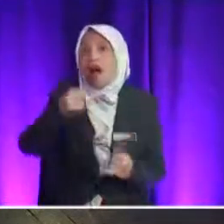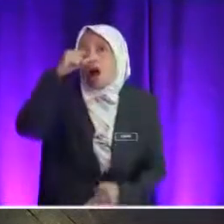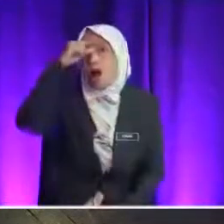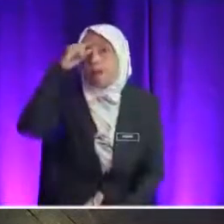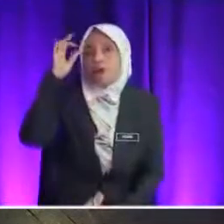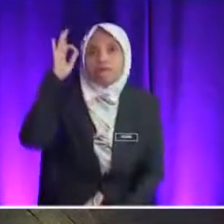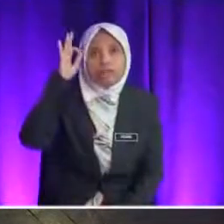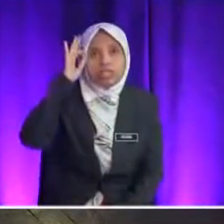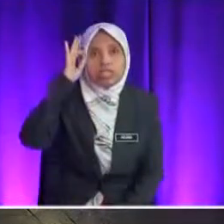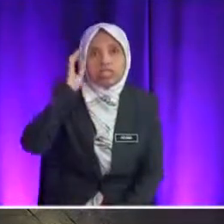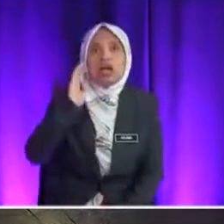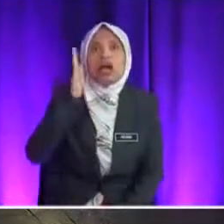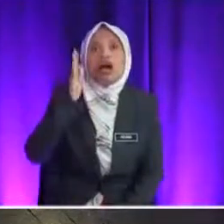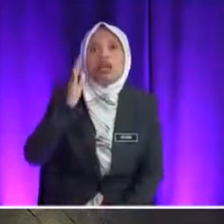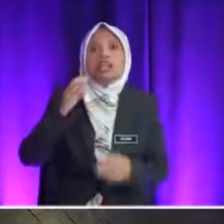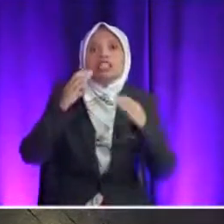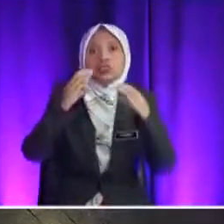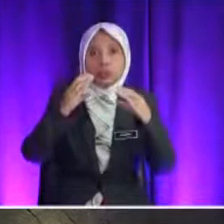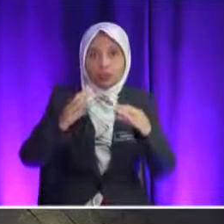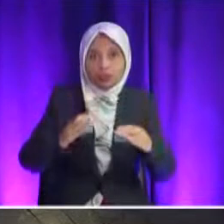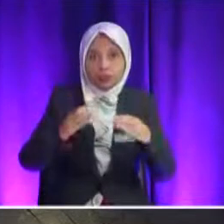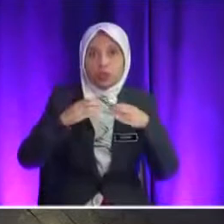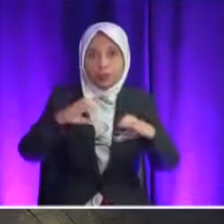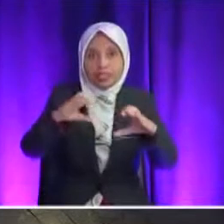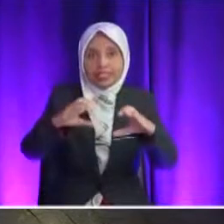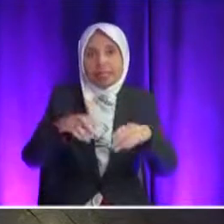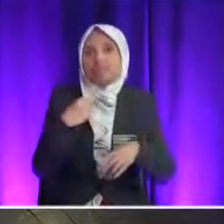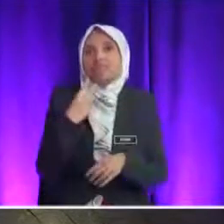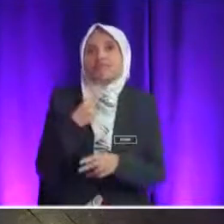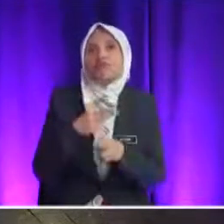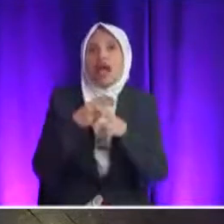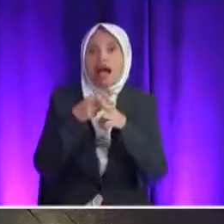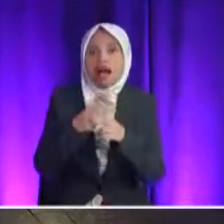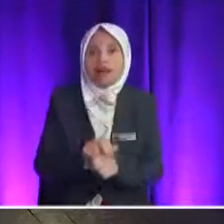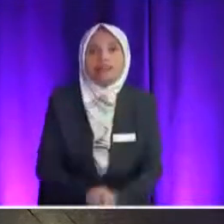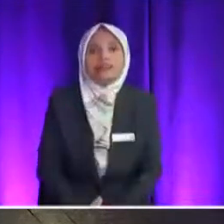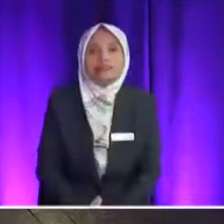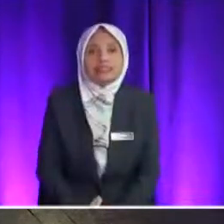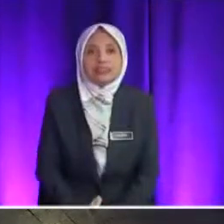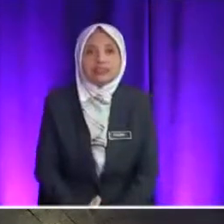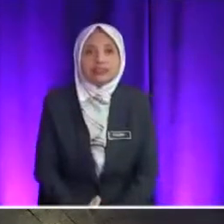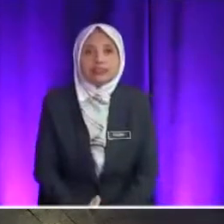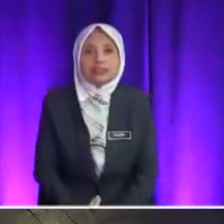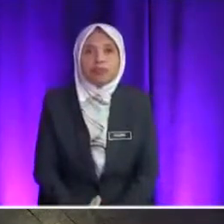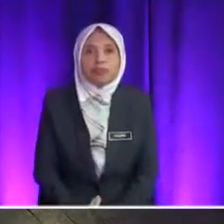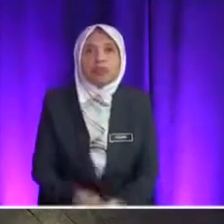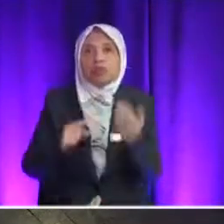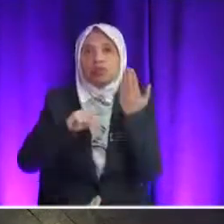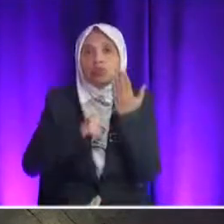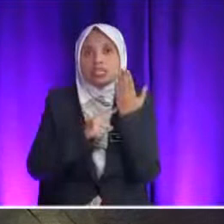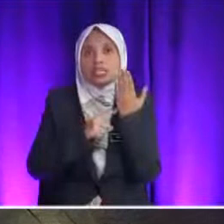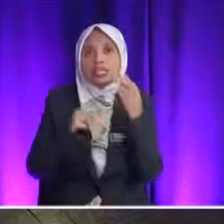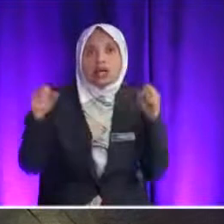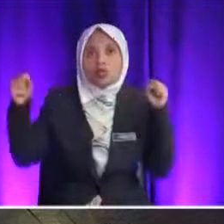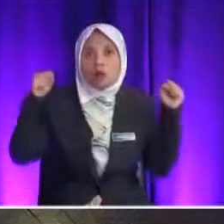Bagaimanakah cair yang diajarkan oleh kita ketemu baik khususnya